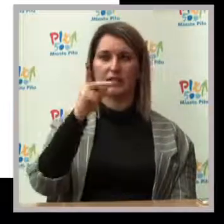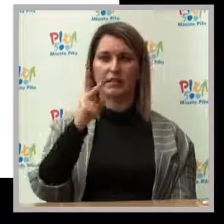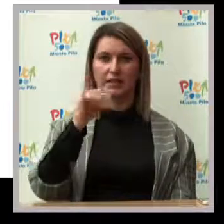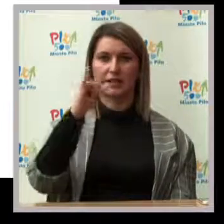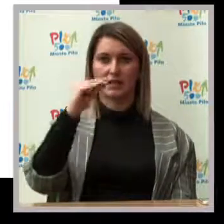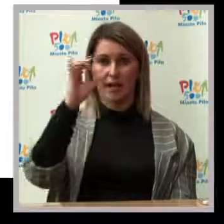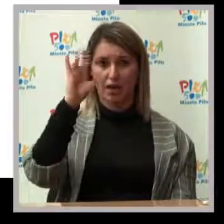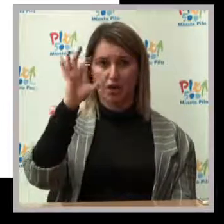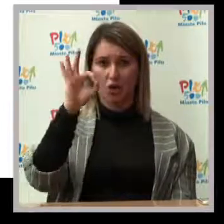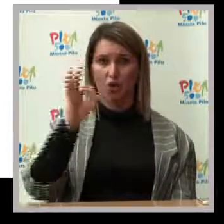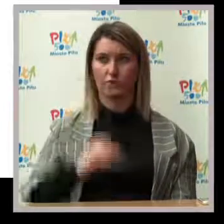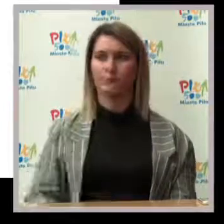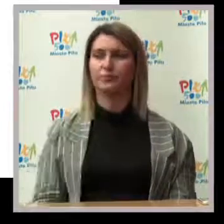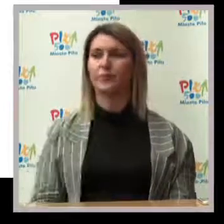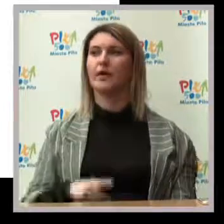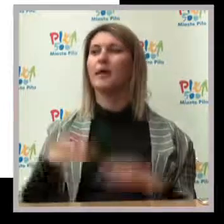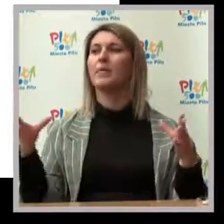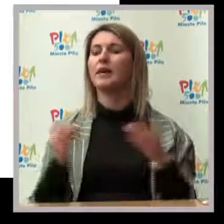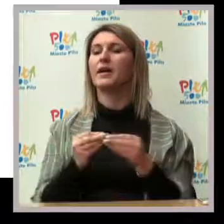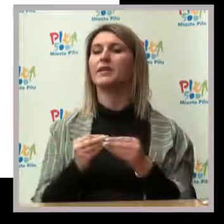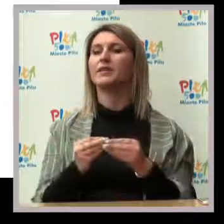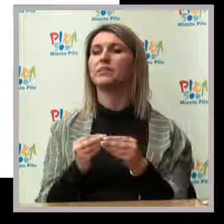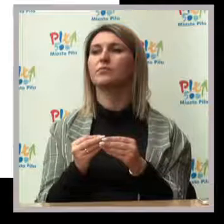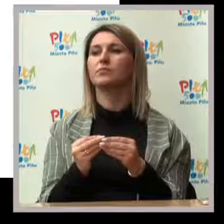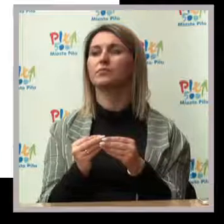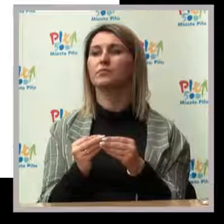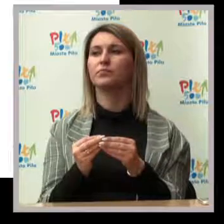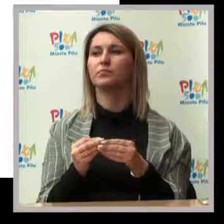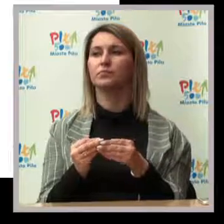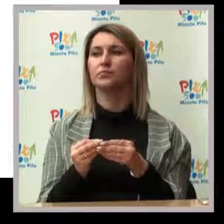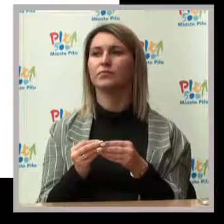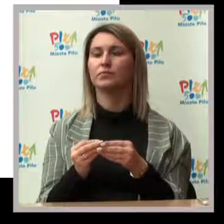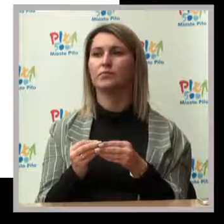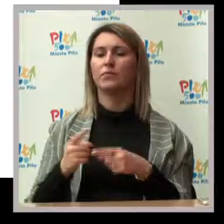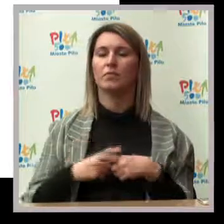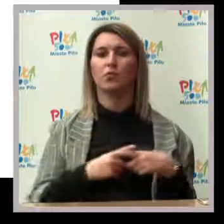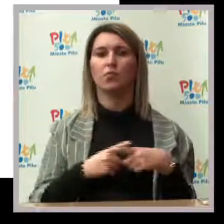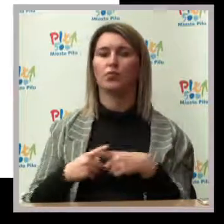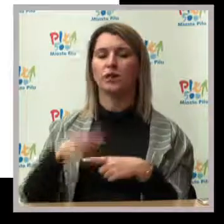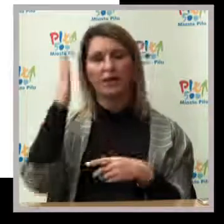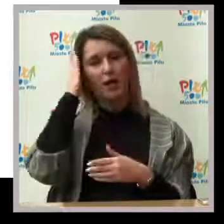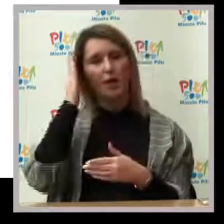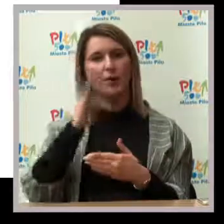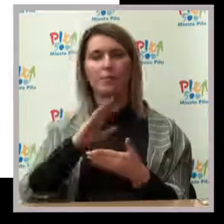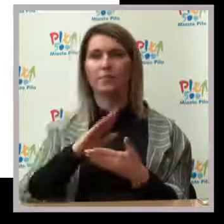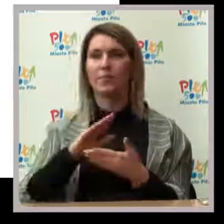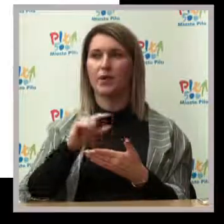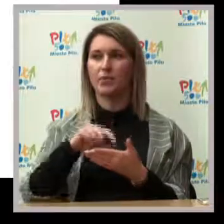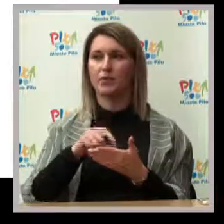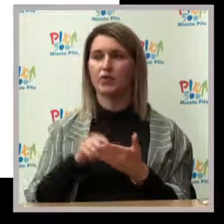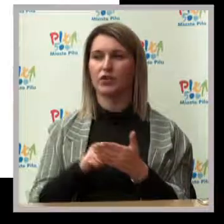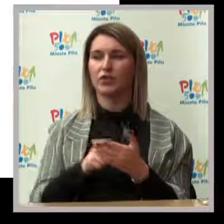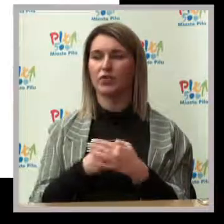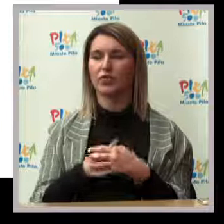Wyszyńskiego ze spółdzielnią mieszkaniową. Pan prezes bardzo intensywnie w te